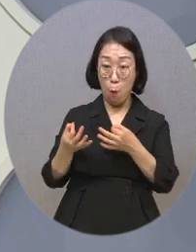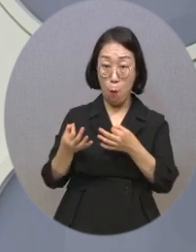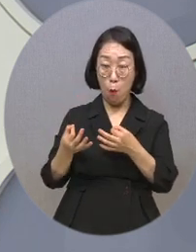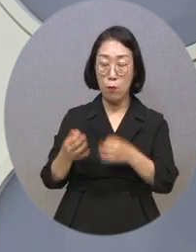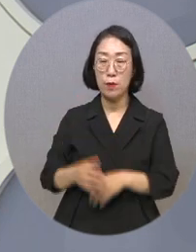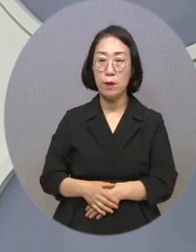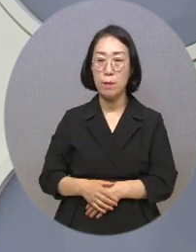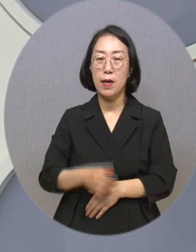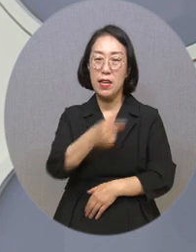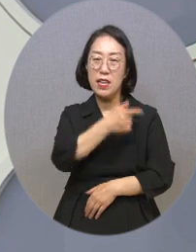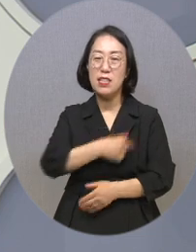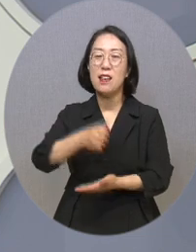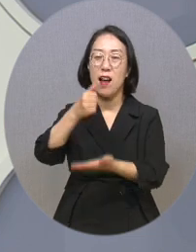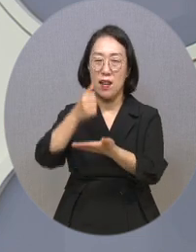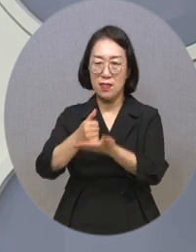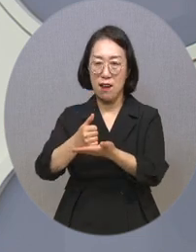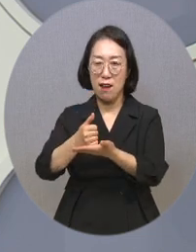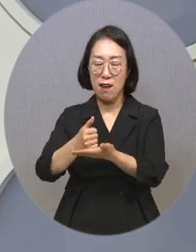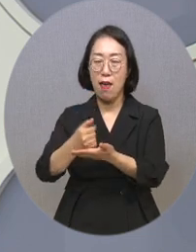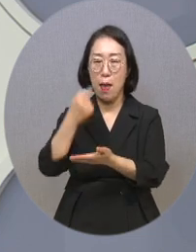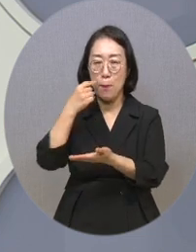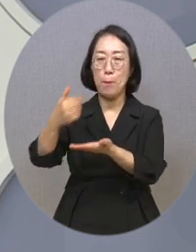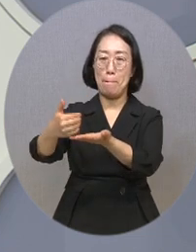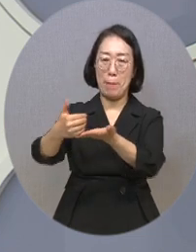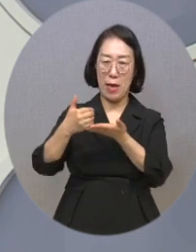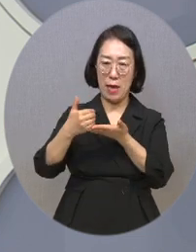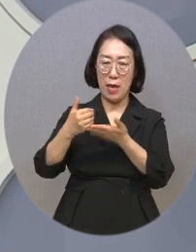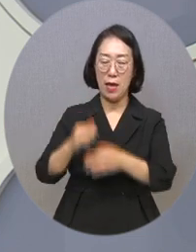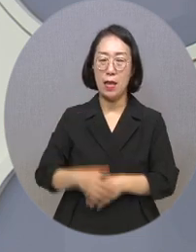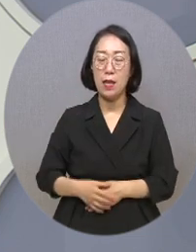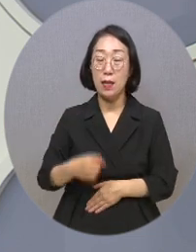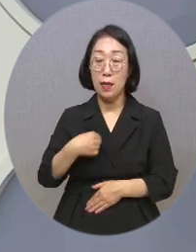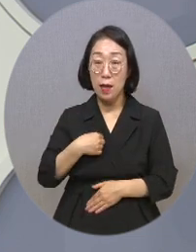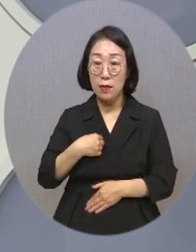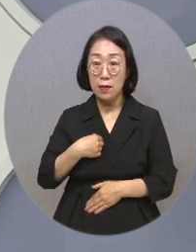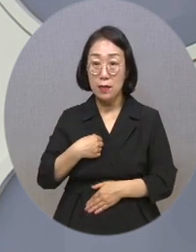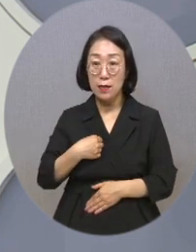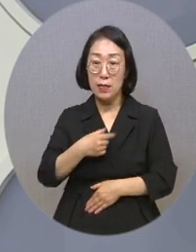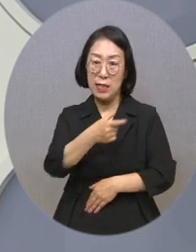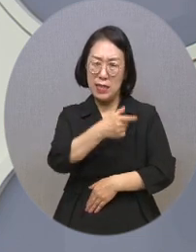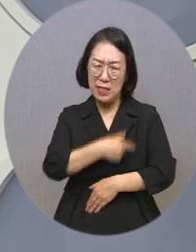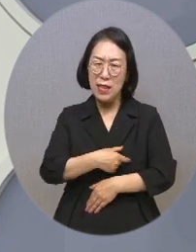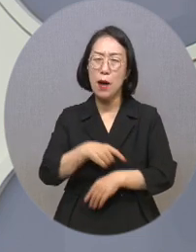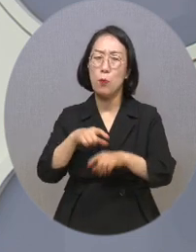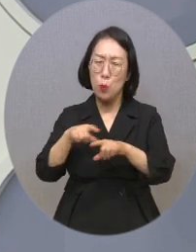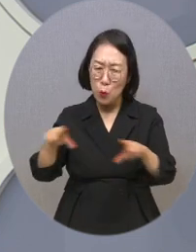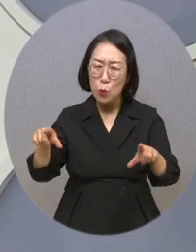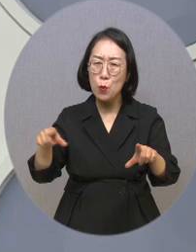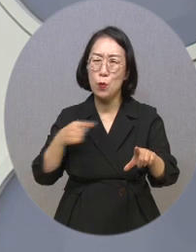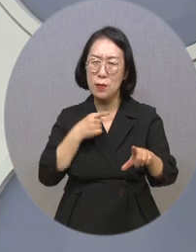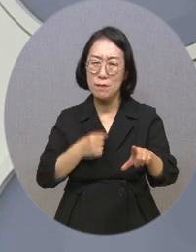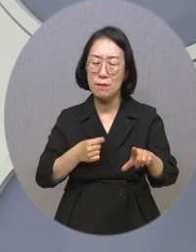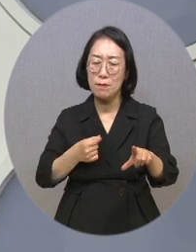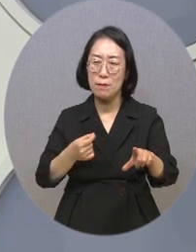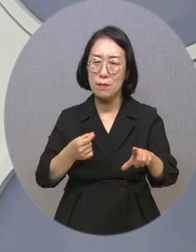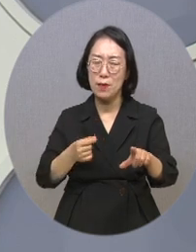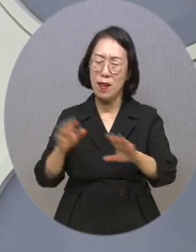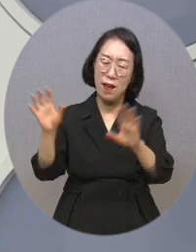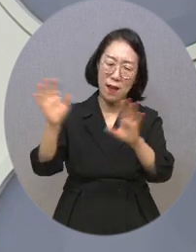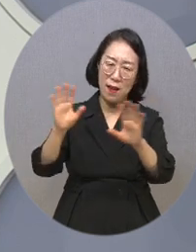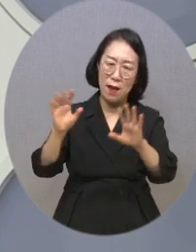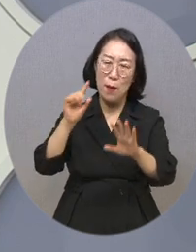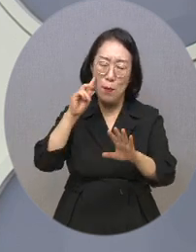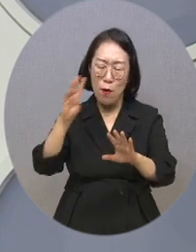그 이사장을 하라고 권하시더라고요. 근데 저는 그 이사 정도를 하면 제일 좋겠다고 생각해서 좀